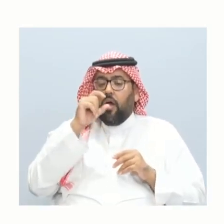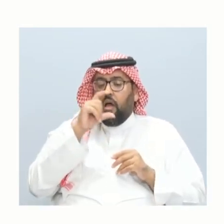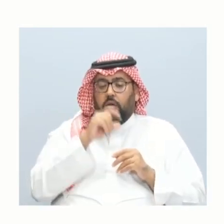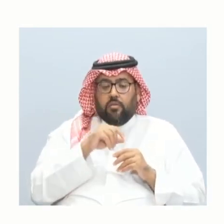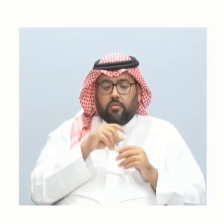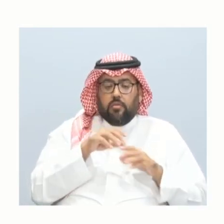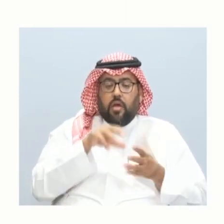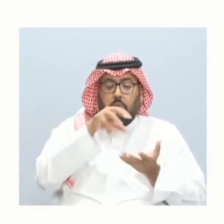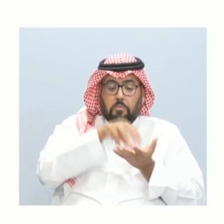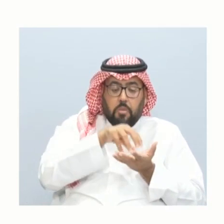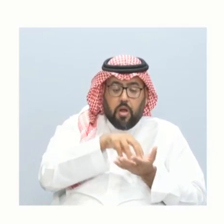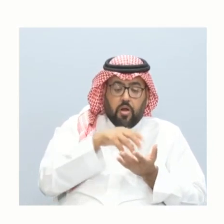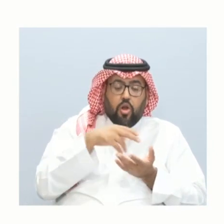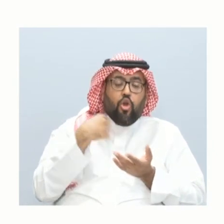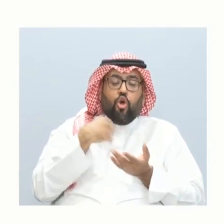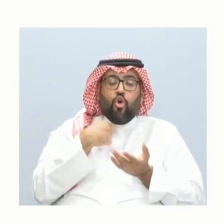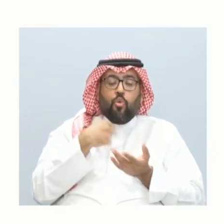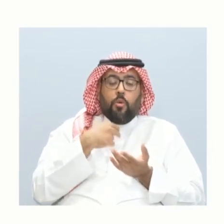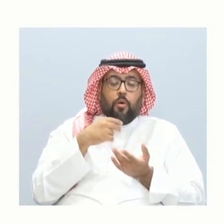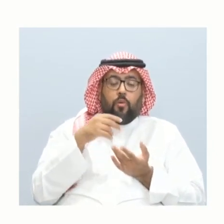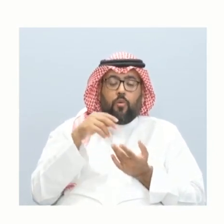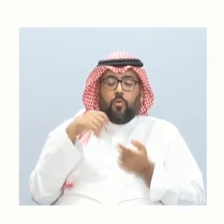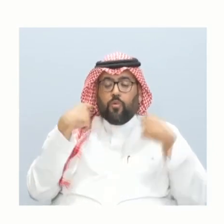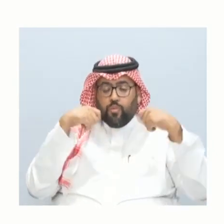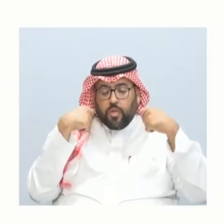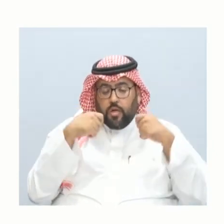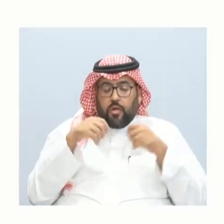مقر الحكم والوزارات والسفارات